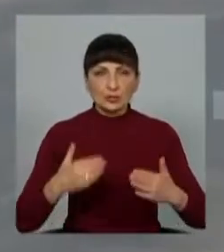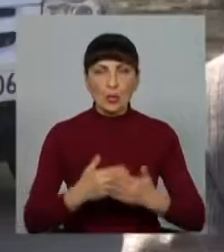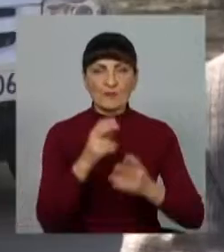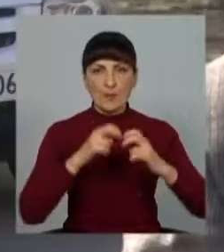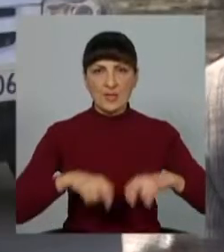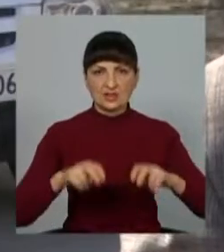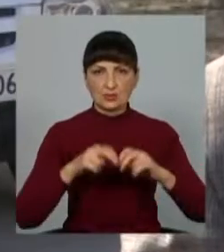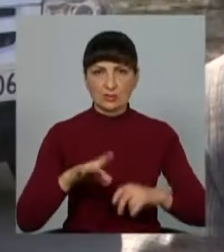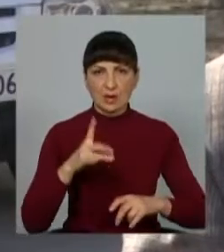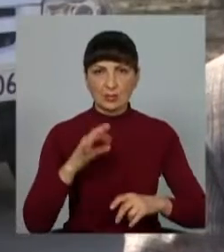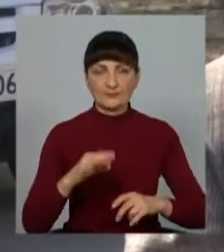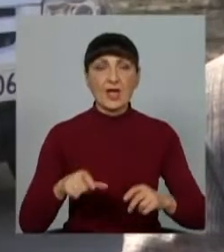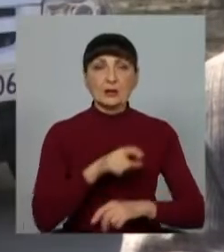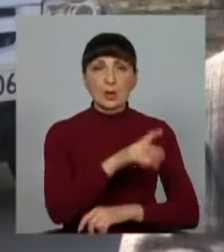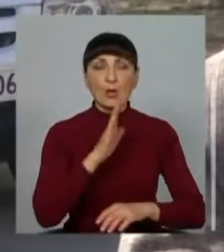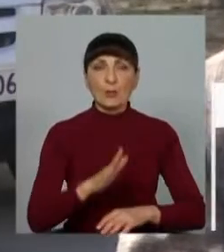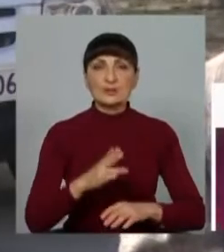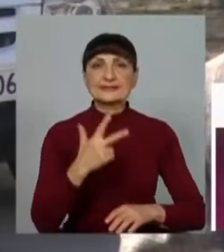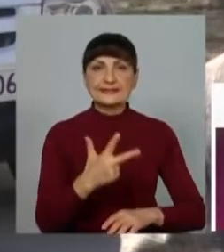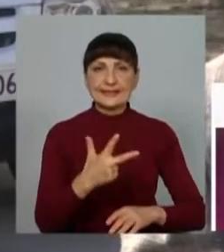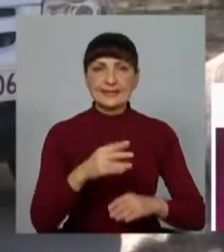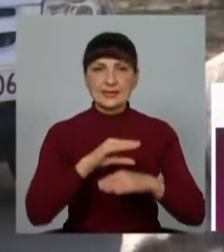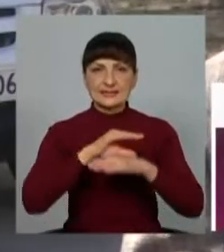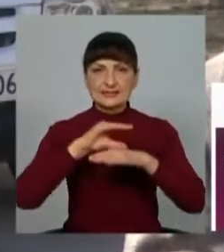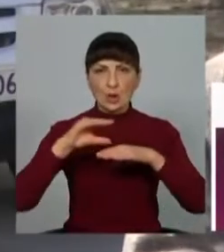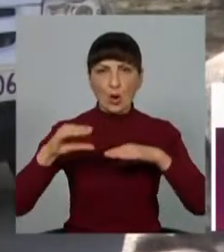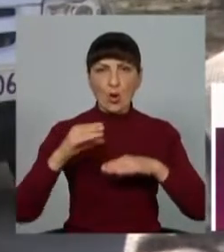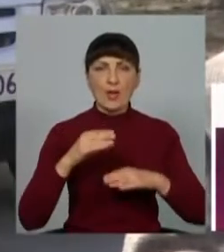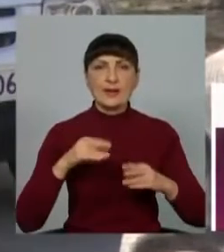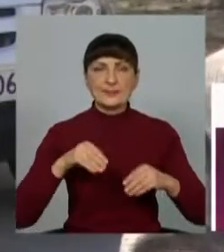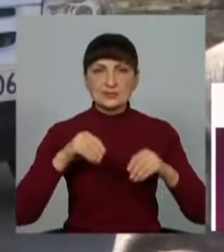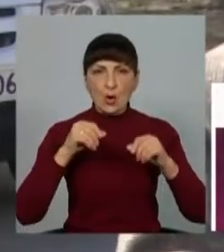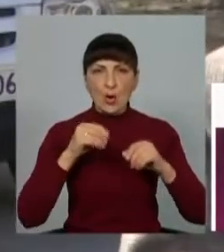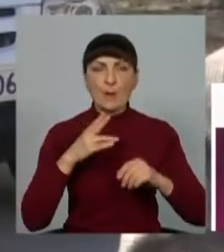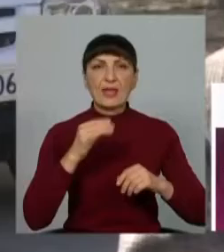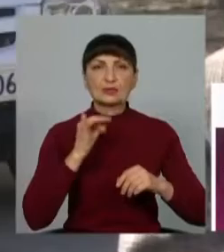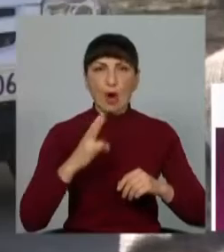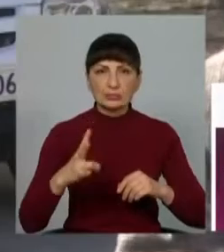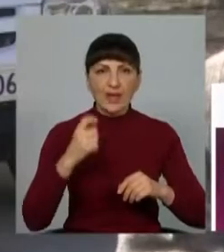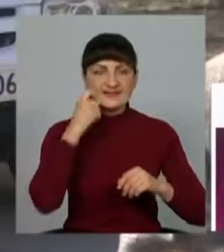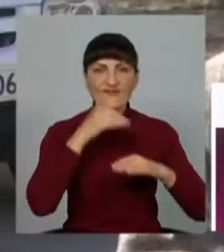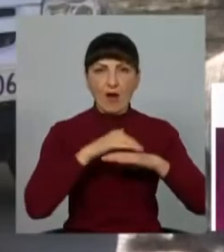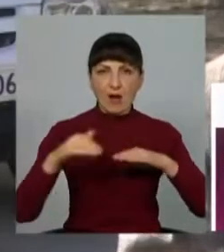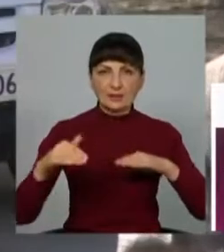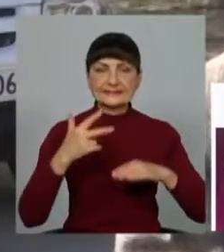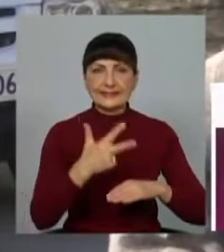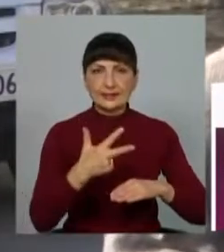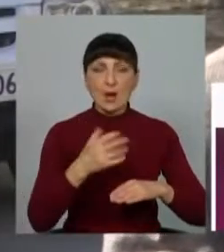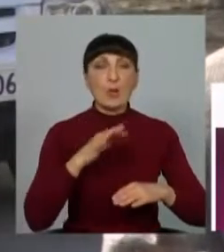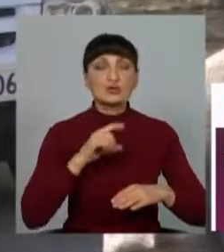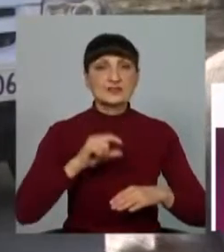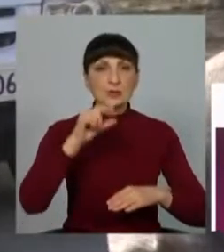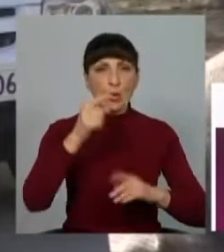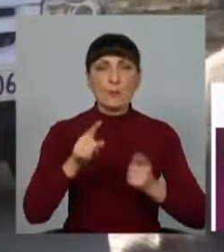пересмотрен. Дорога будет состоять из трех слоев бетона, снизу щебень два слоя, затем асфальтобетон три слоя. Некоторые слои